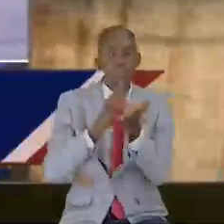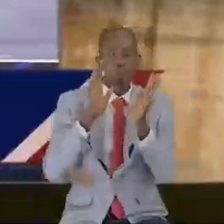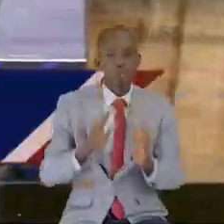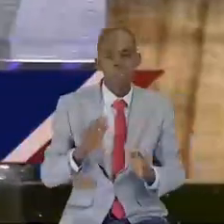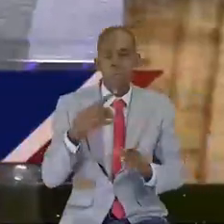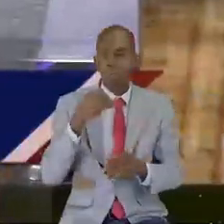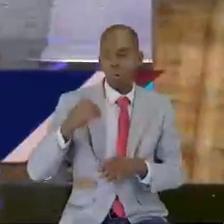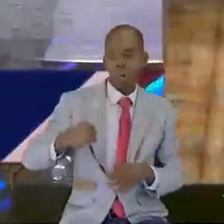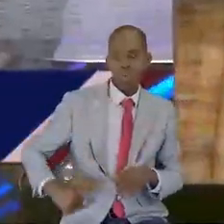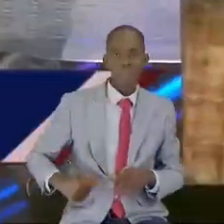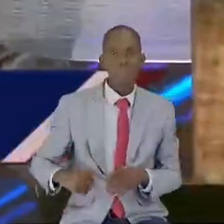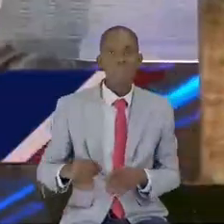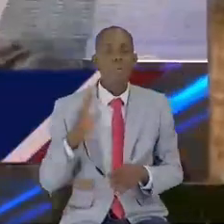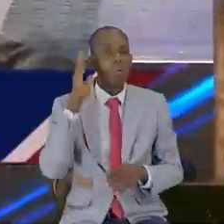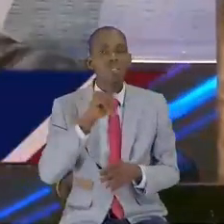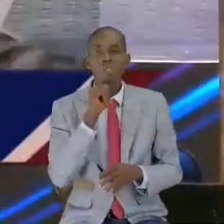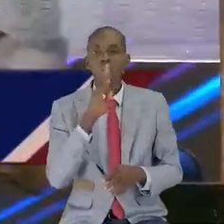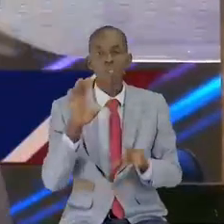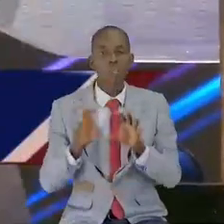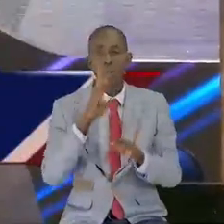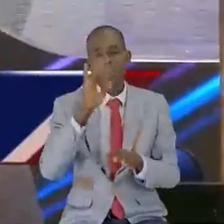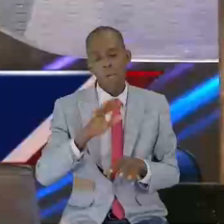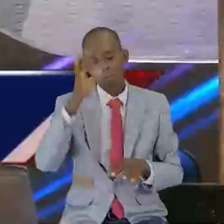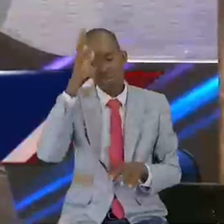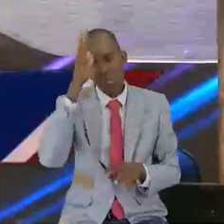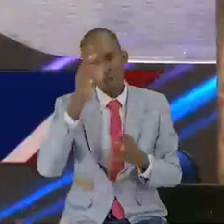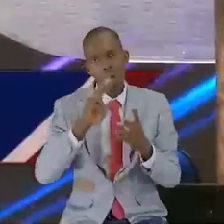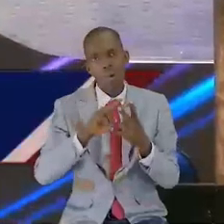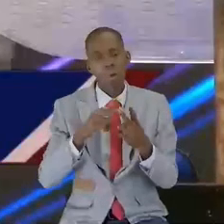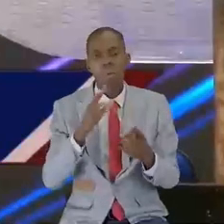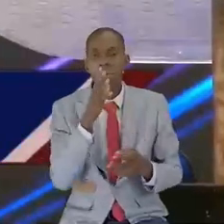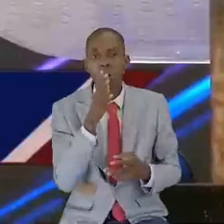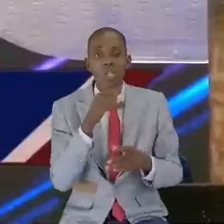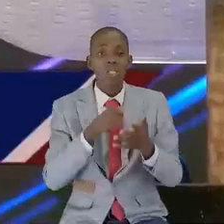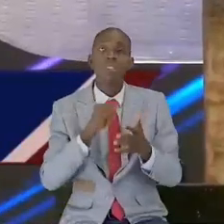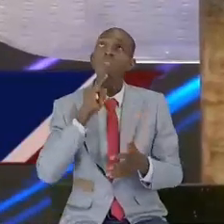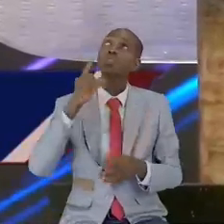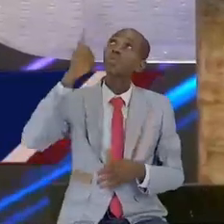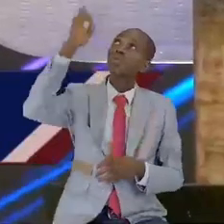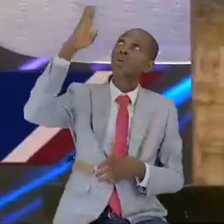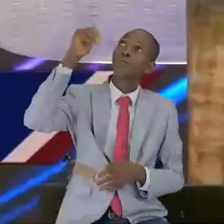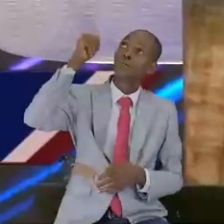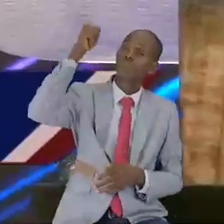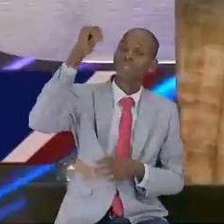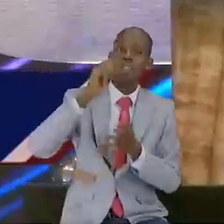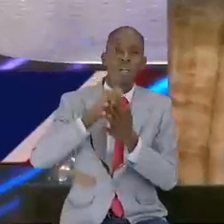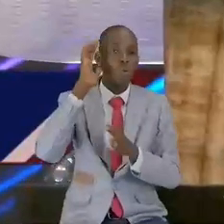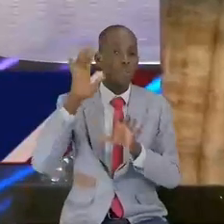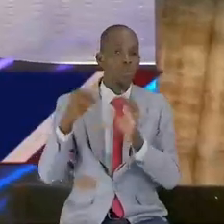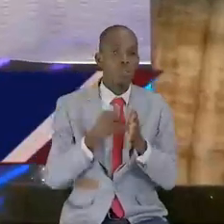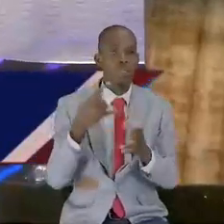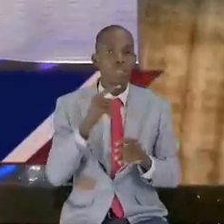fait par un père. Cela ne sera pas fait par une mère. C'est Dieu lui-même qui le fera. L'Éternel ton